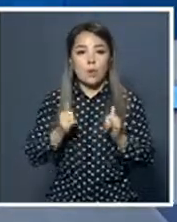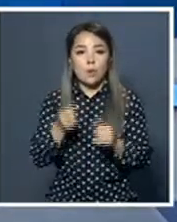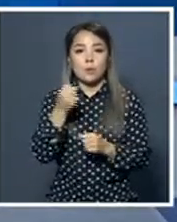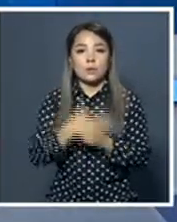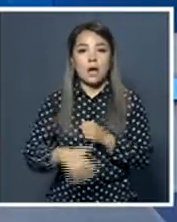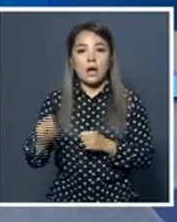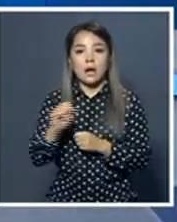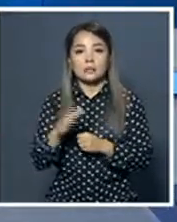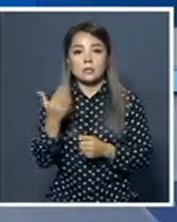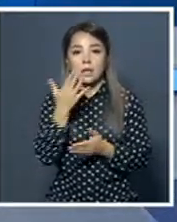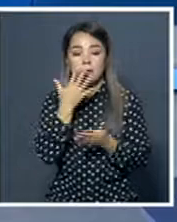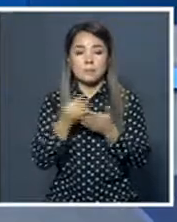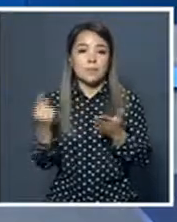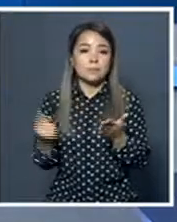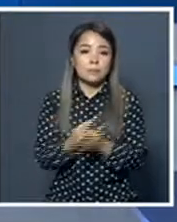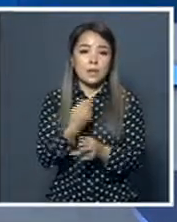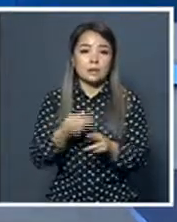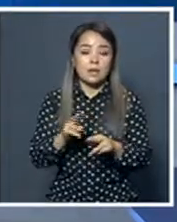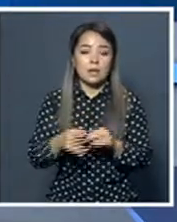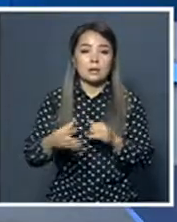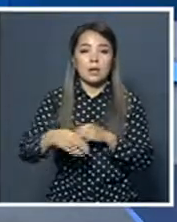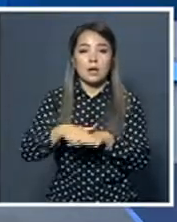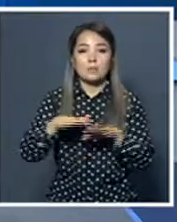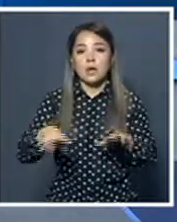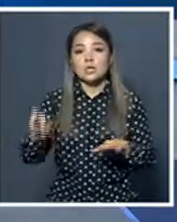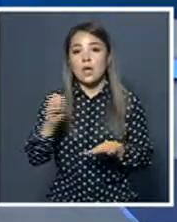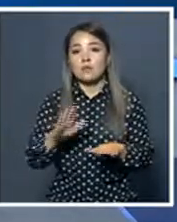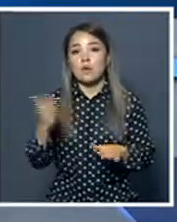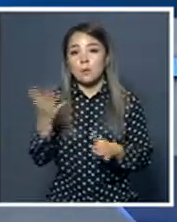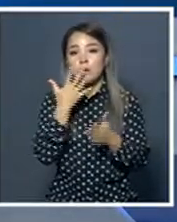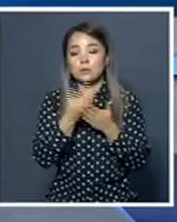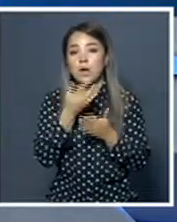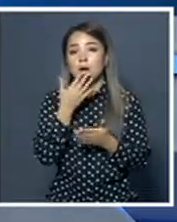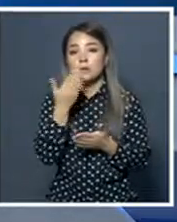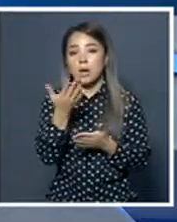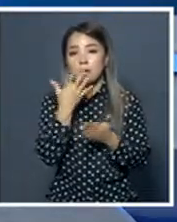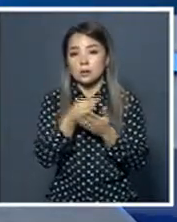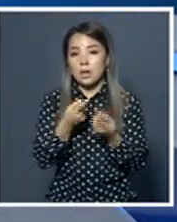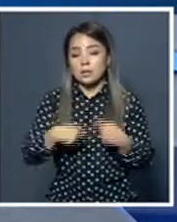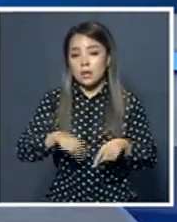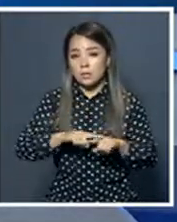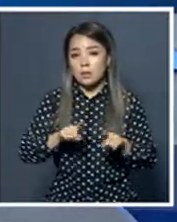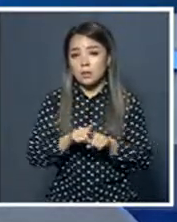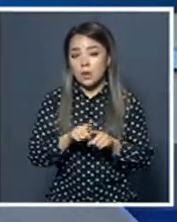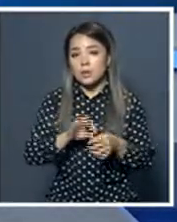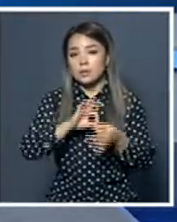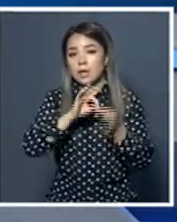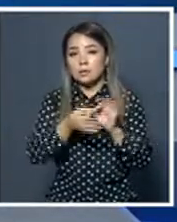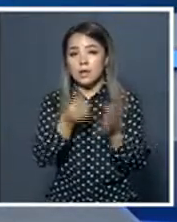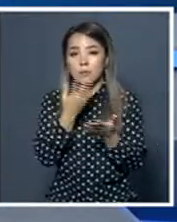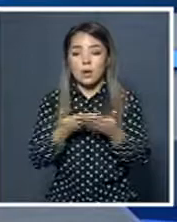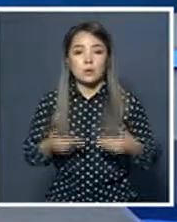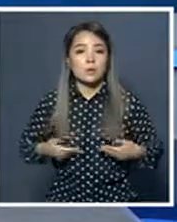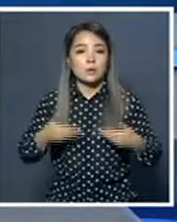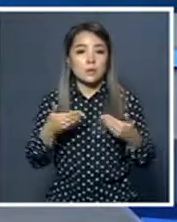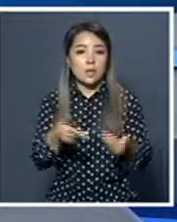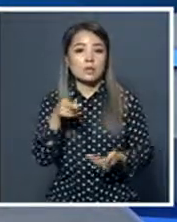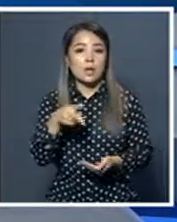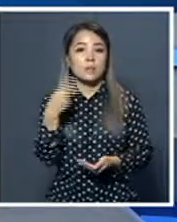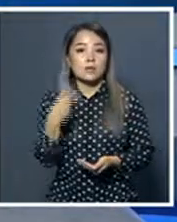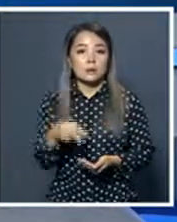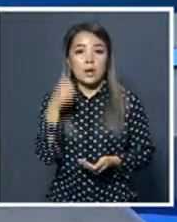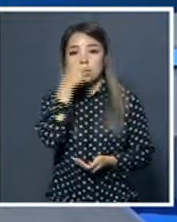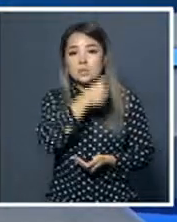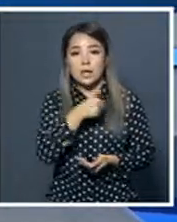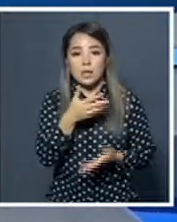Орталық Азия елдерінен алға шыққан қос жерлесіміз еуропалықтарға ұлттық нақыштағы төл туындыларын ұсынды. 2020 жылдың көктем